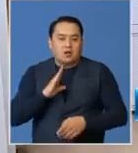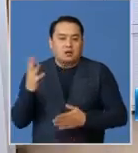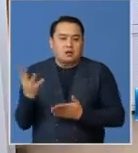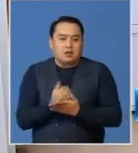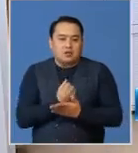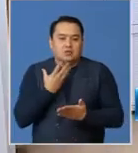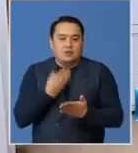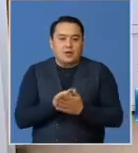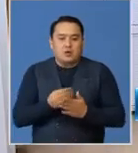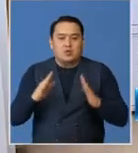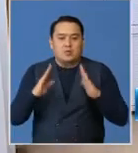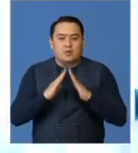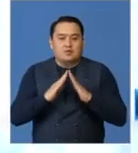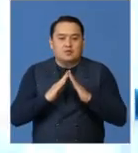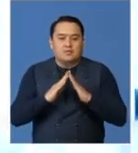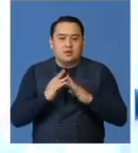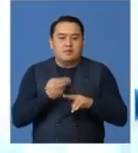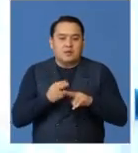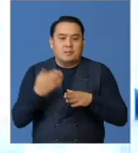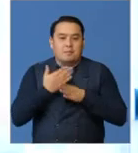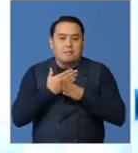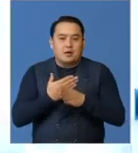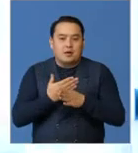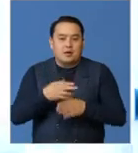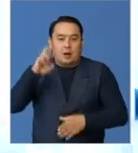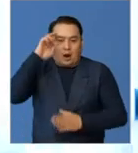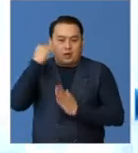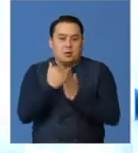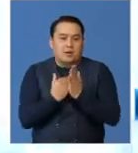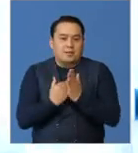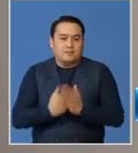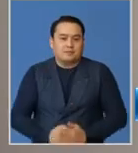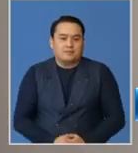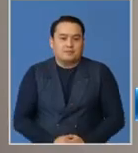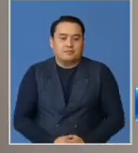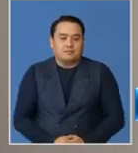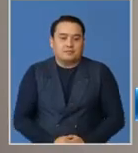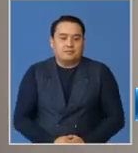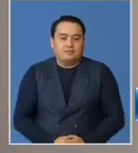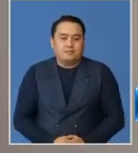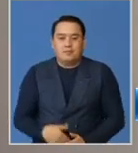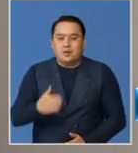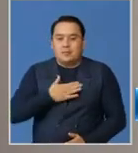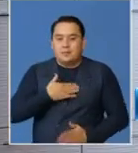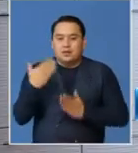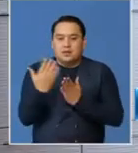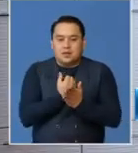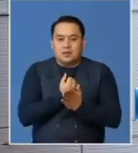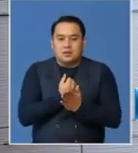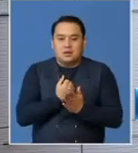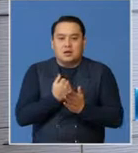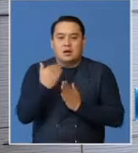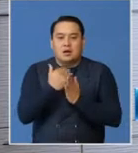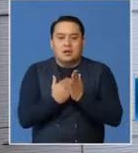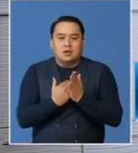обрела собственное жилье. В этом ей помогла государственная программа. Мы нашли эту квартиру, данную квартиру в ЖК